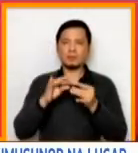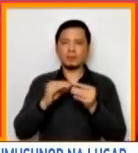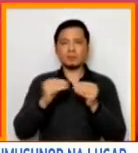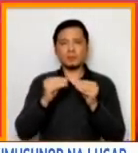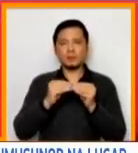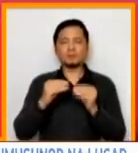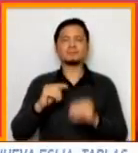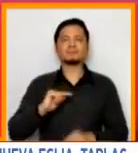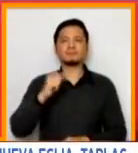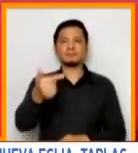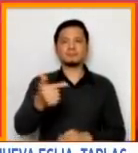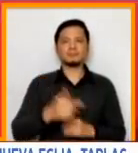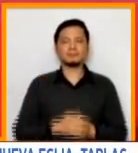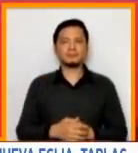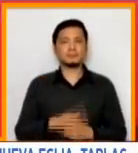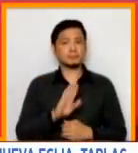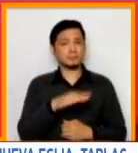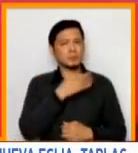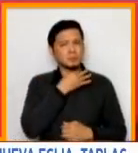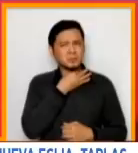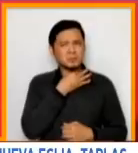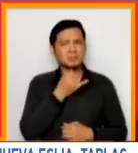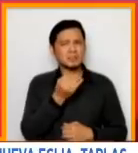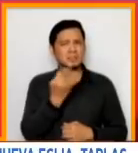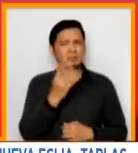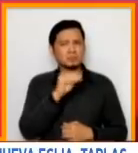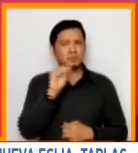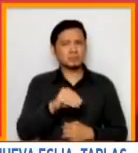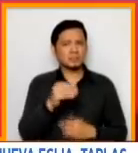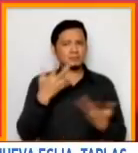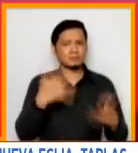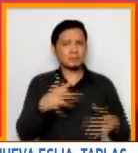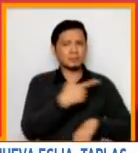may ilang porsyento na ba ang nabakunahan sa Cebu City?